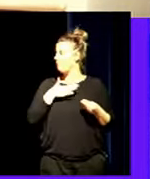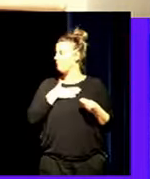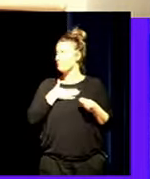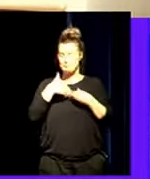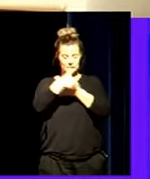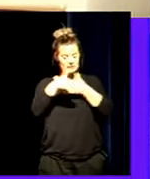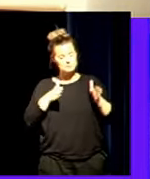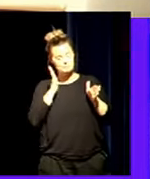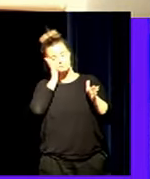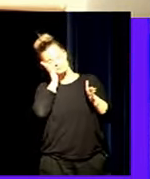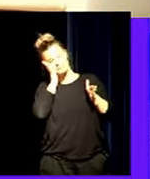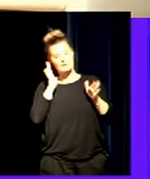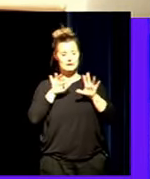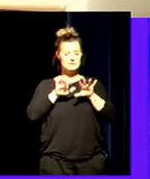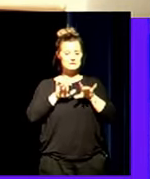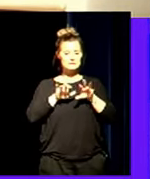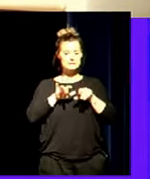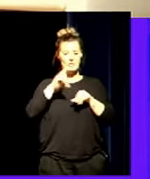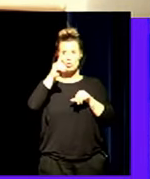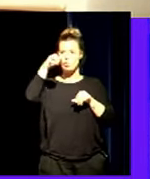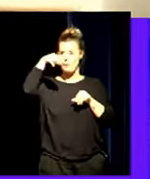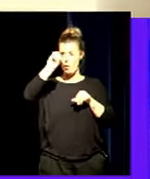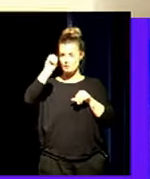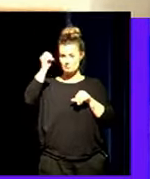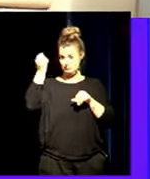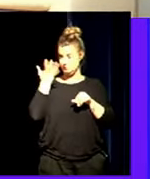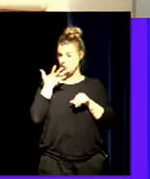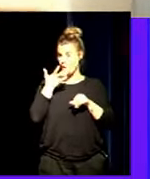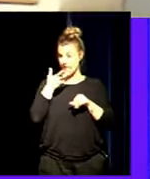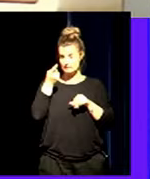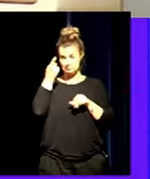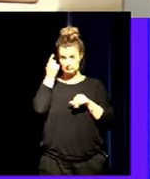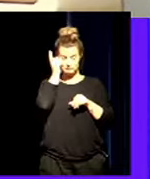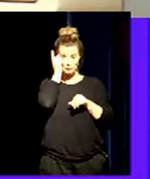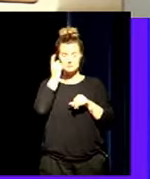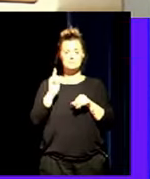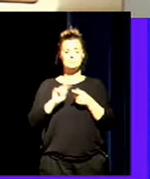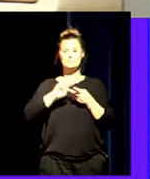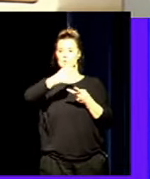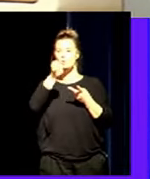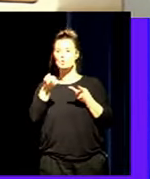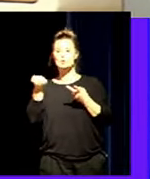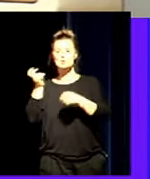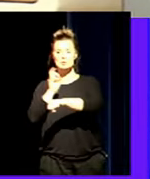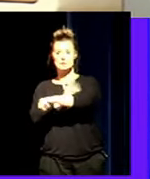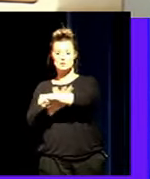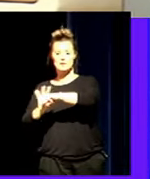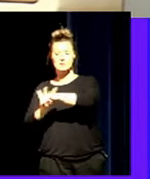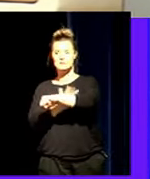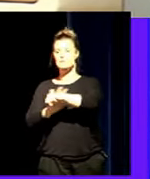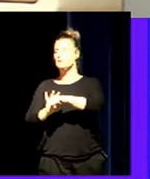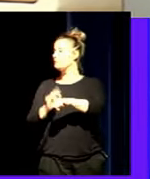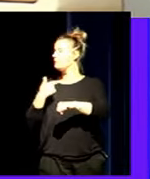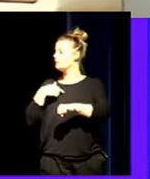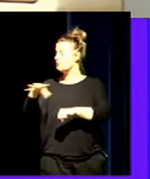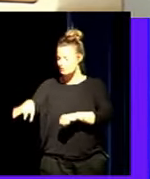egon geran zegoen el tipiko domo, horatzen duzu, eta zegoen bestean hori hilagandrikoa zena. Eta nikartzen nuen